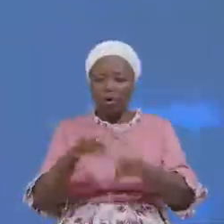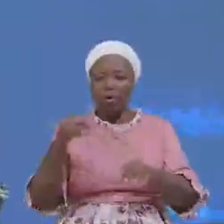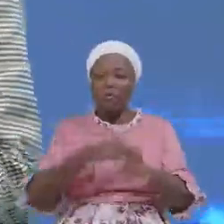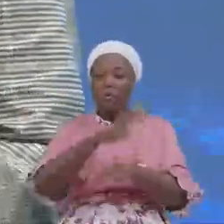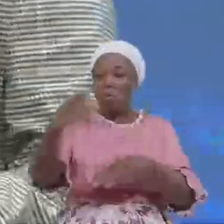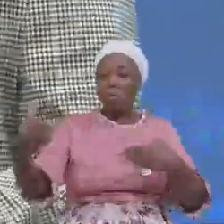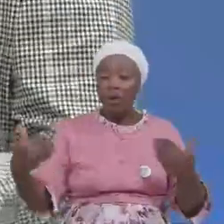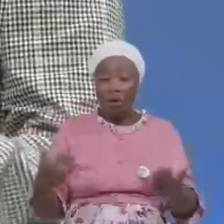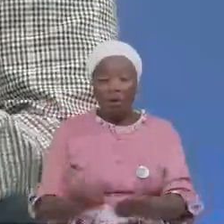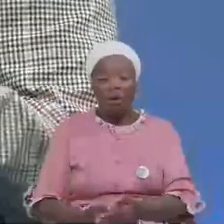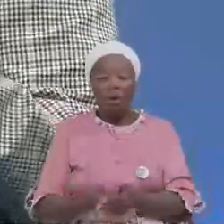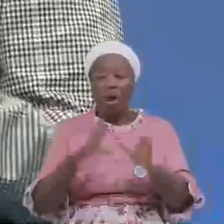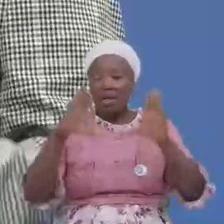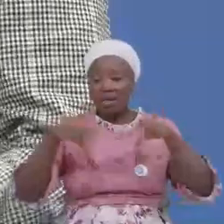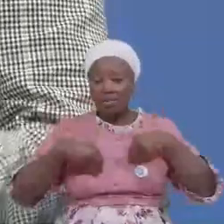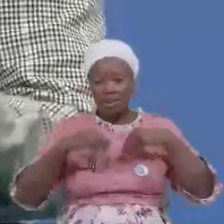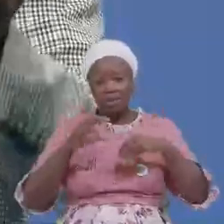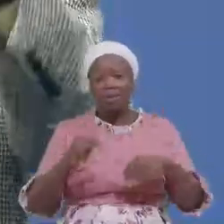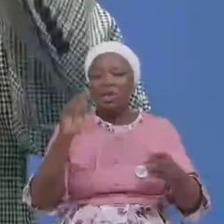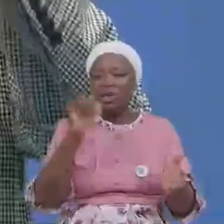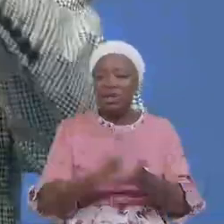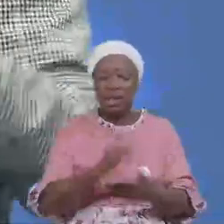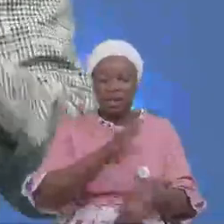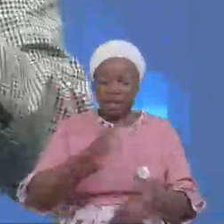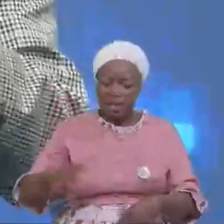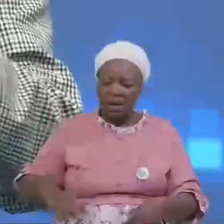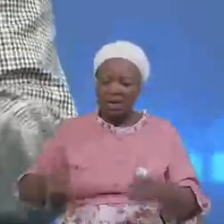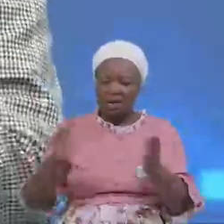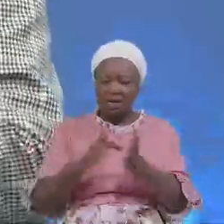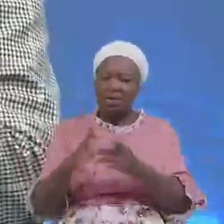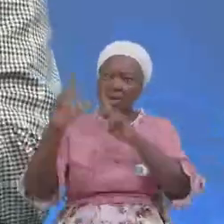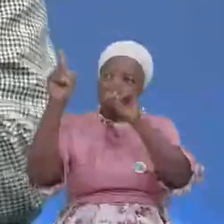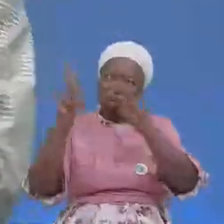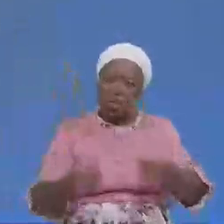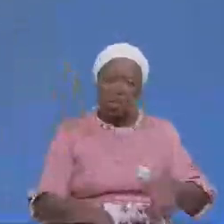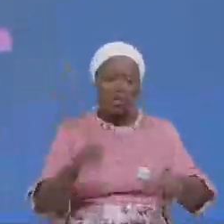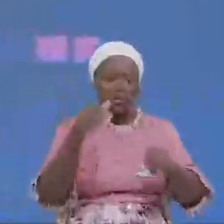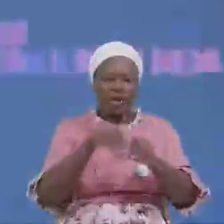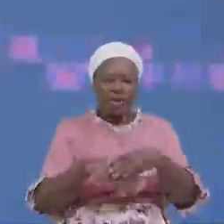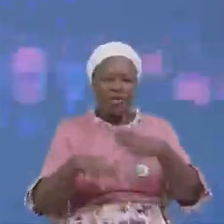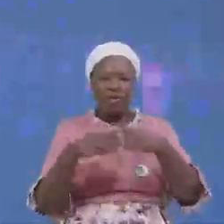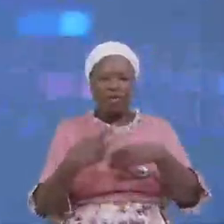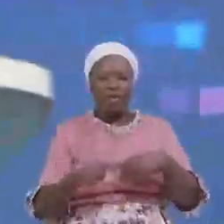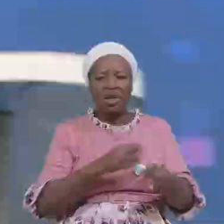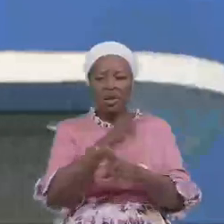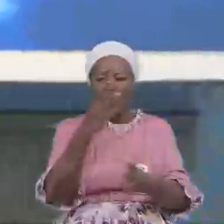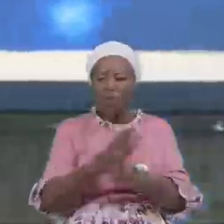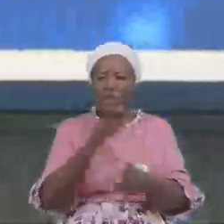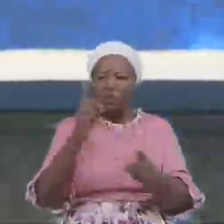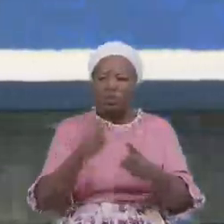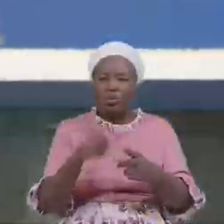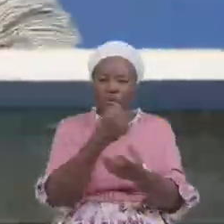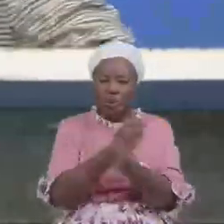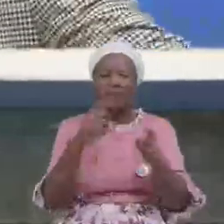Jésus-Christ est venu dans le monde pour sauver les